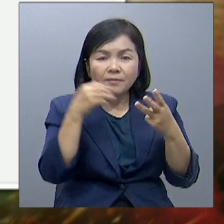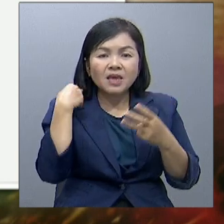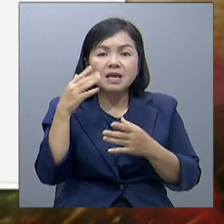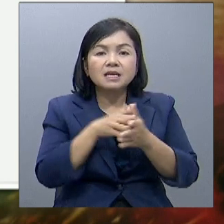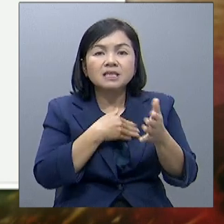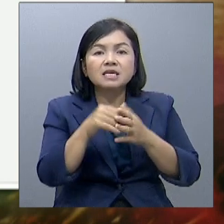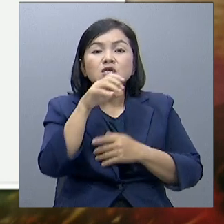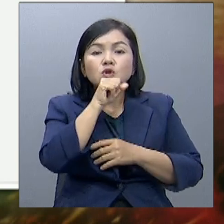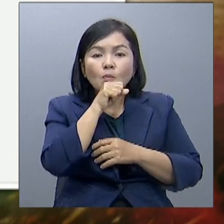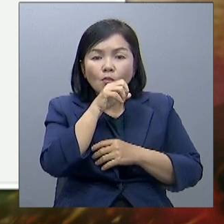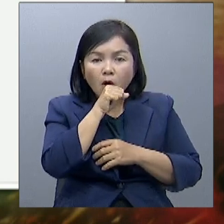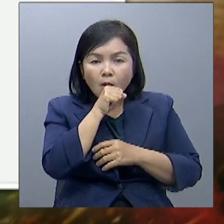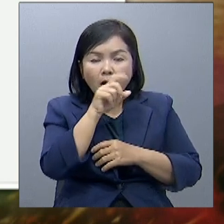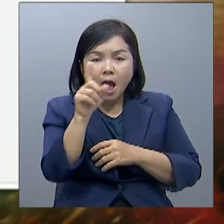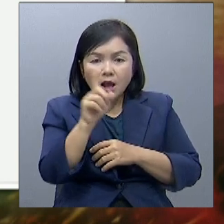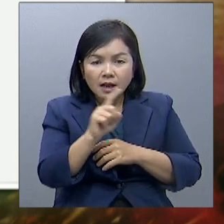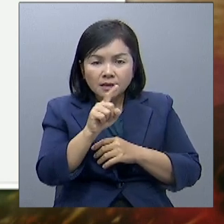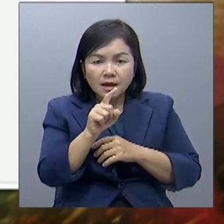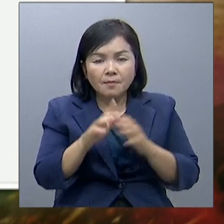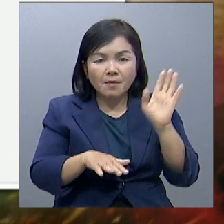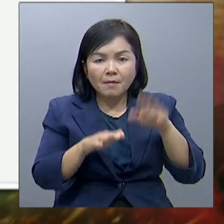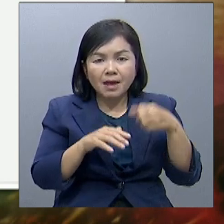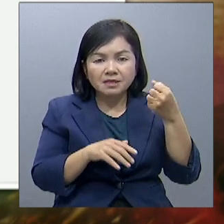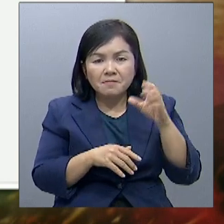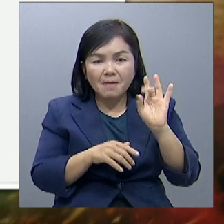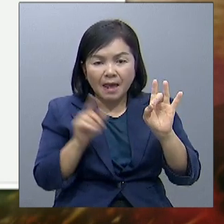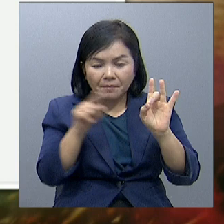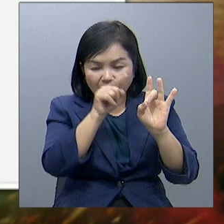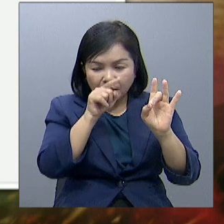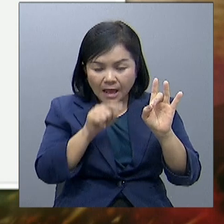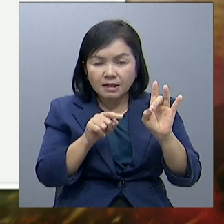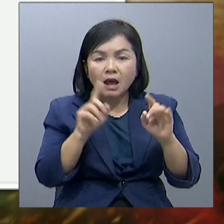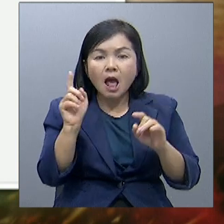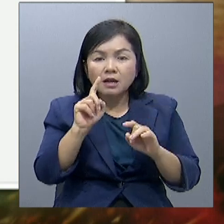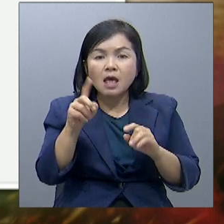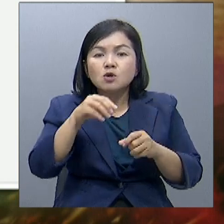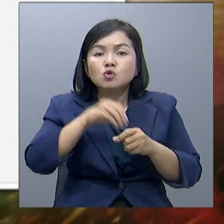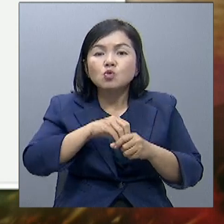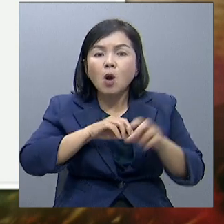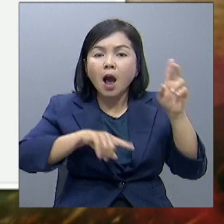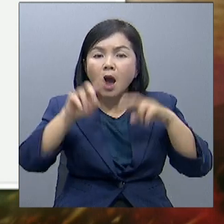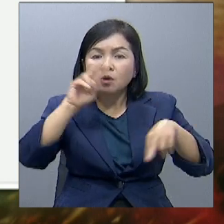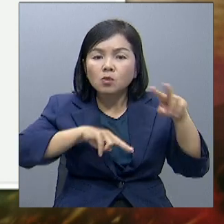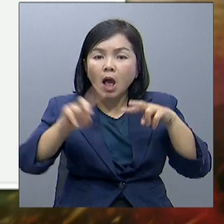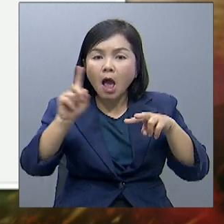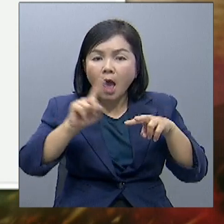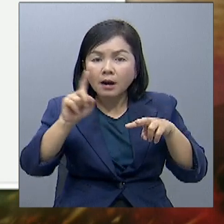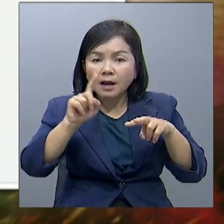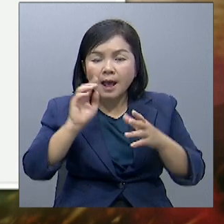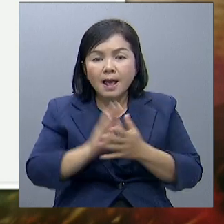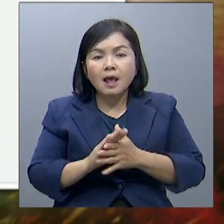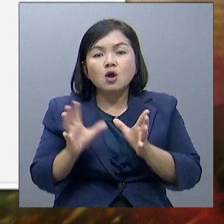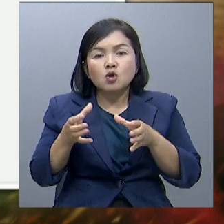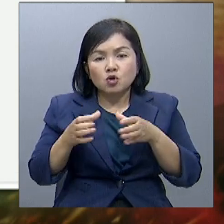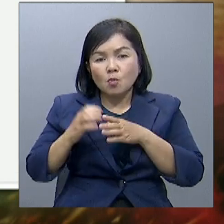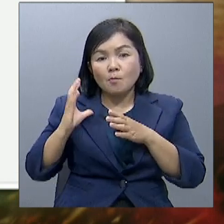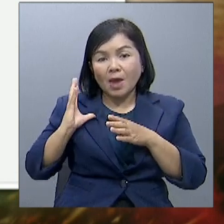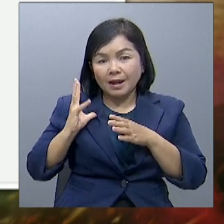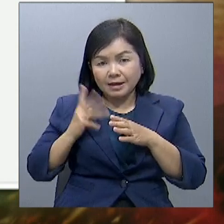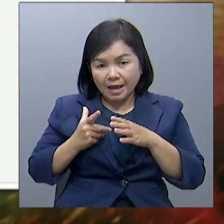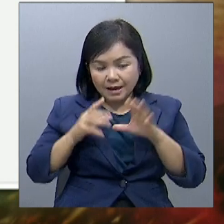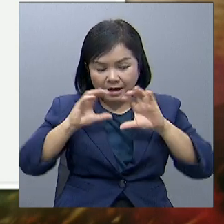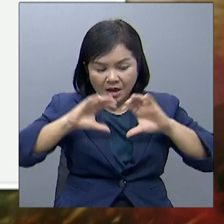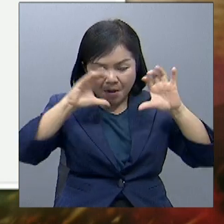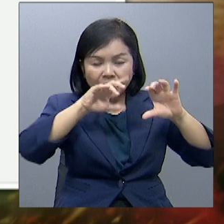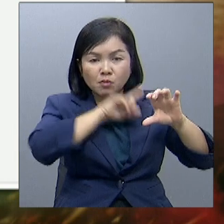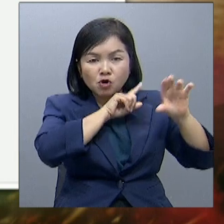นะคะคุณผู้ชมมีพื้นที่ประมาณร้อยละ 18ค่ะจุดนี้เนี่ยจะให้อยู่ในความปกครองขององค์การบริหารปาเลสไตน์โดยมีรัฐบาลและก็ดูแล